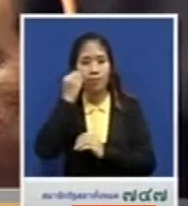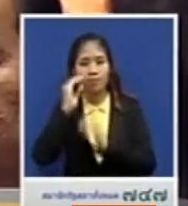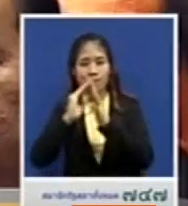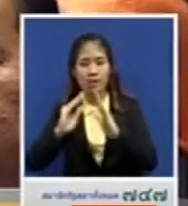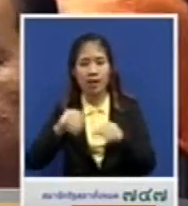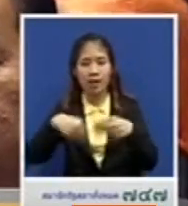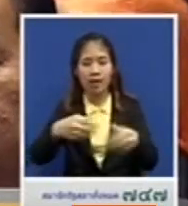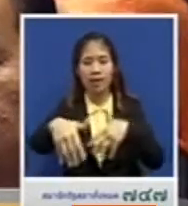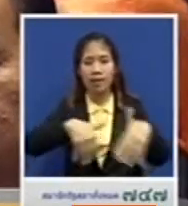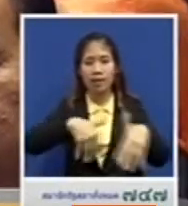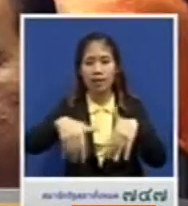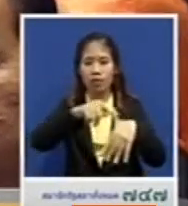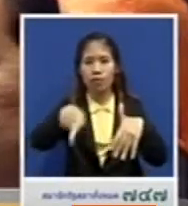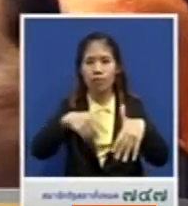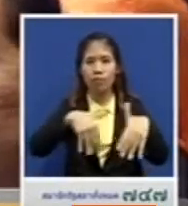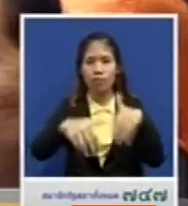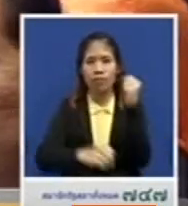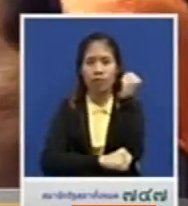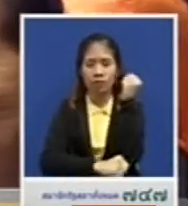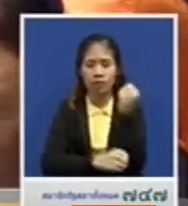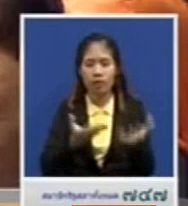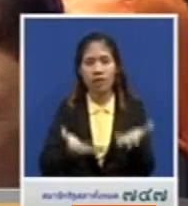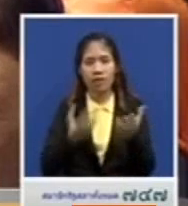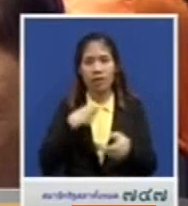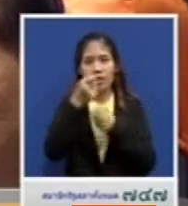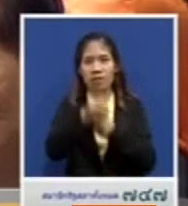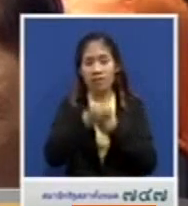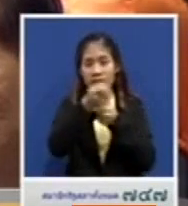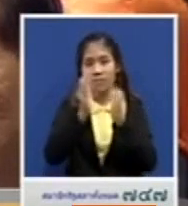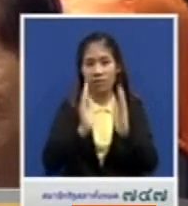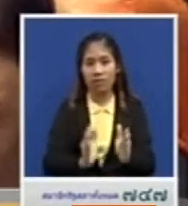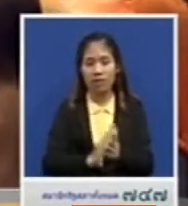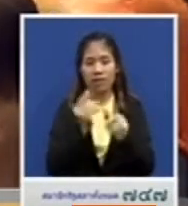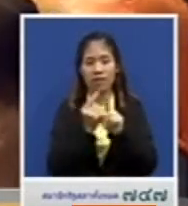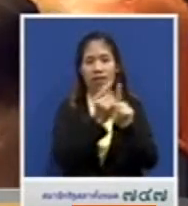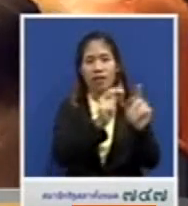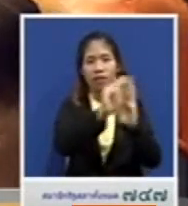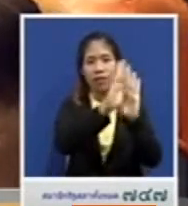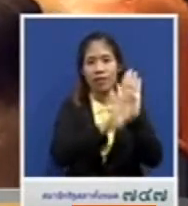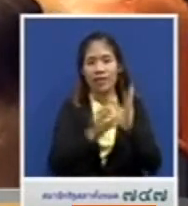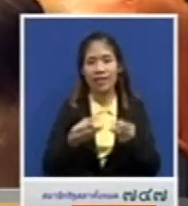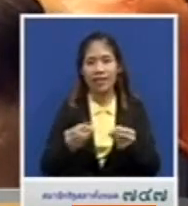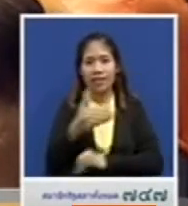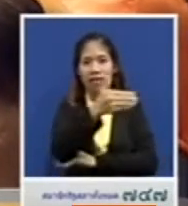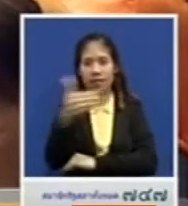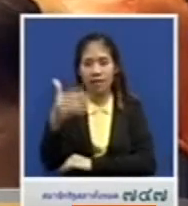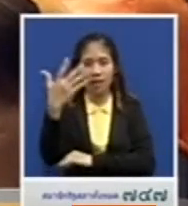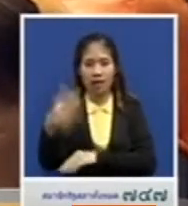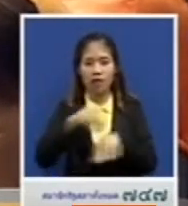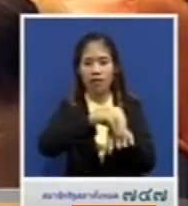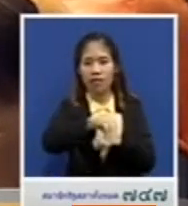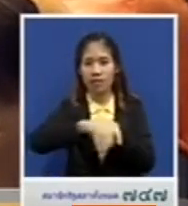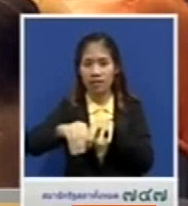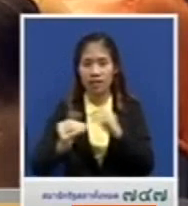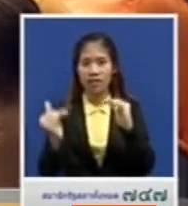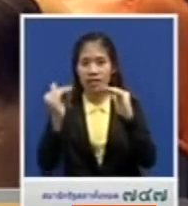แก่ราษฎรที่ยากไร้และเกษตรกรตามหลักนโยบายที่ดินแห่งชาติและกระจายการสิทธิ